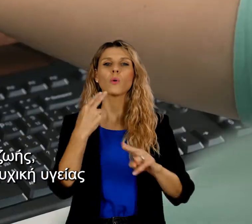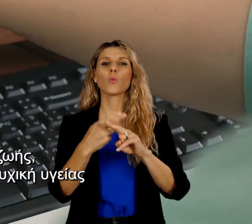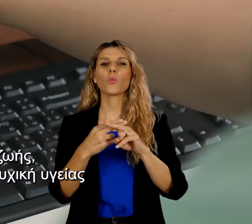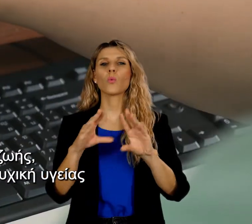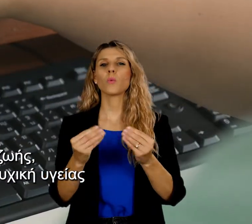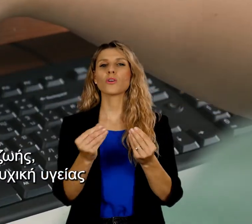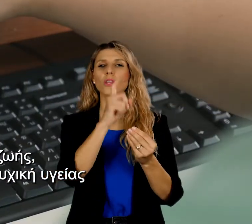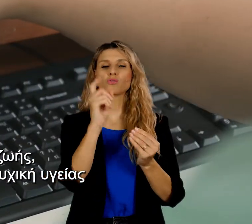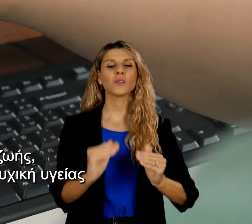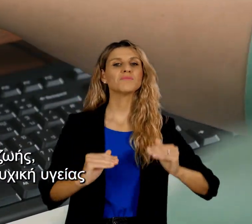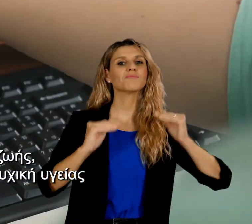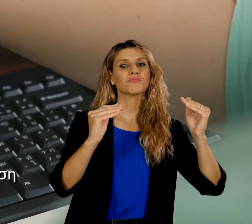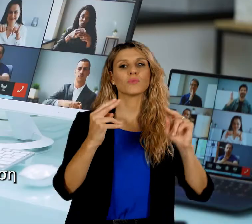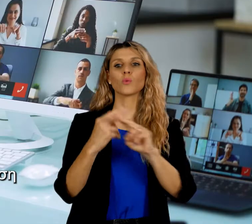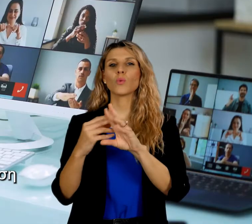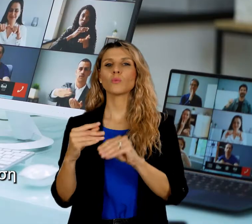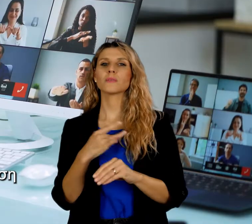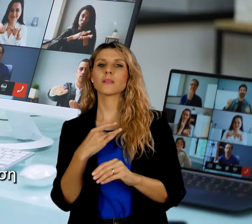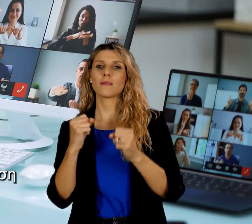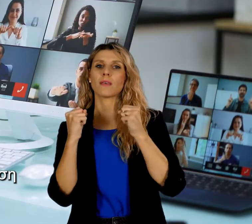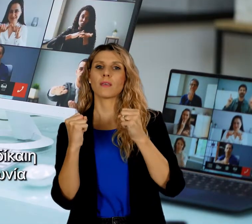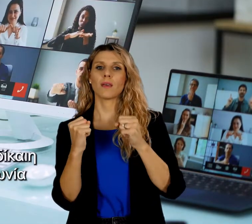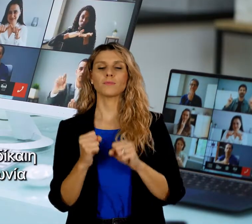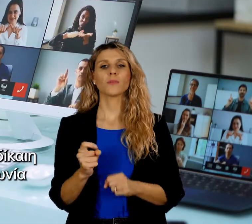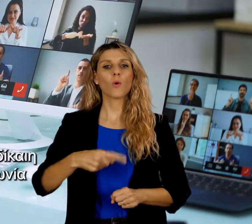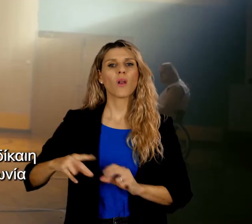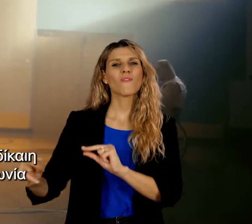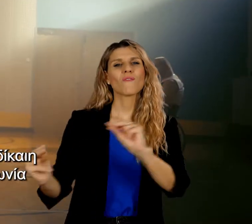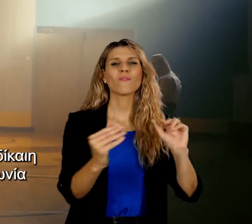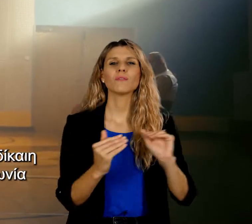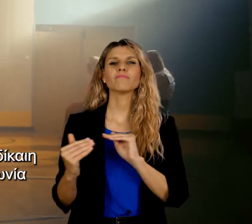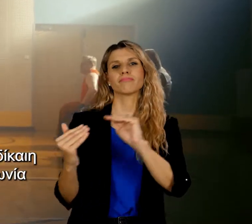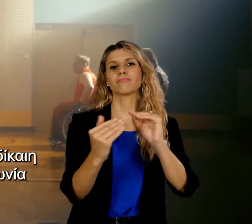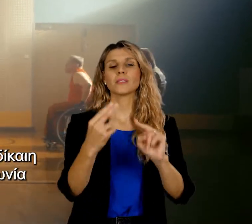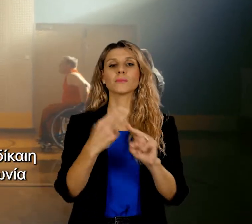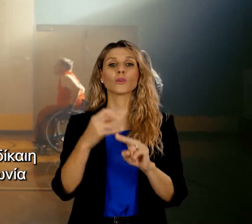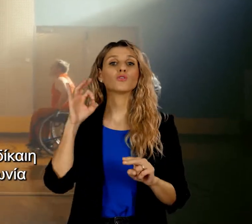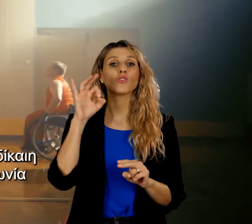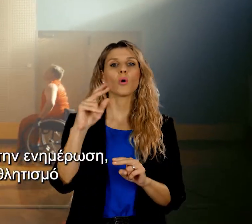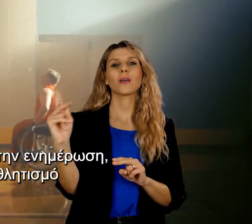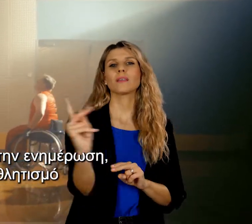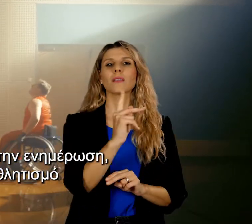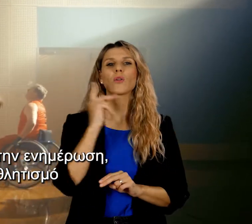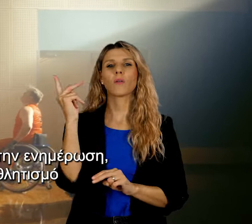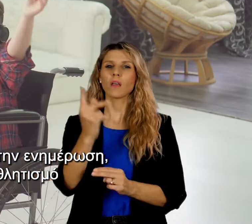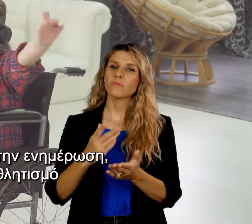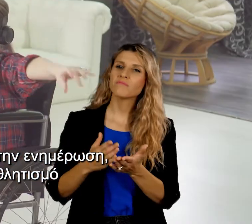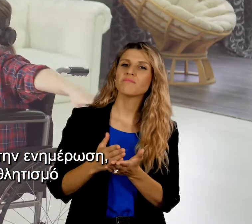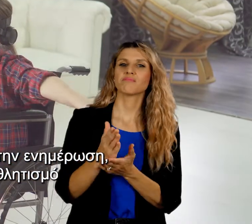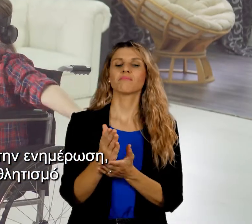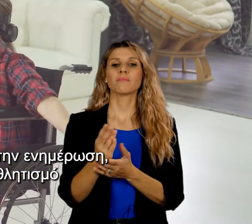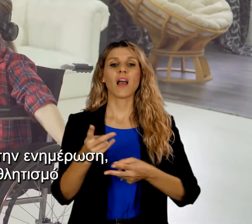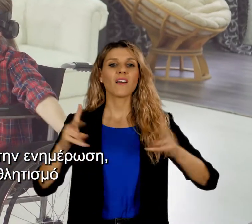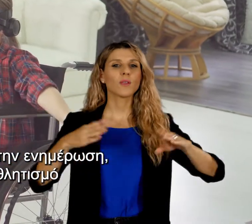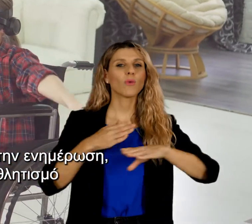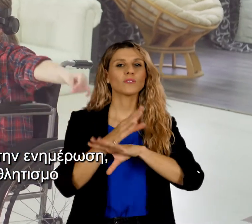πνευματικής καλλιέργειας, ψυχικής υγείας. Ισότιμη αντιμετώπιση. Προϋπόθεση για μια δίκαιη και ανθρώπινη κοινωνία. Ελεύθερη, ισότιμη